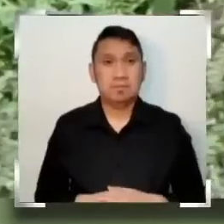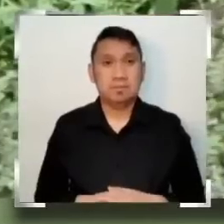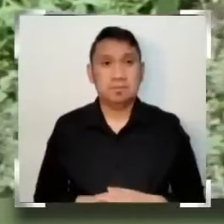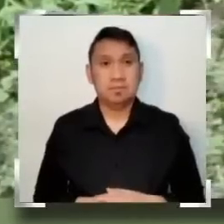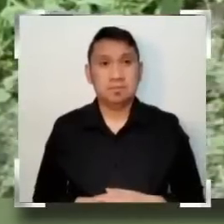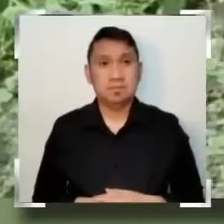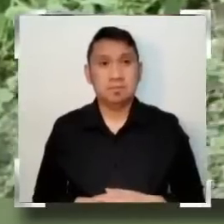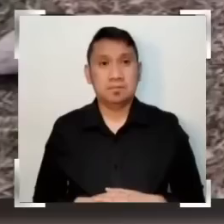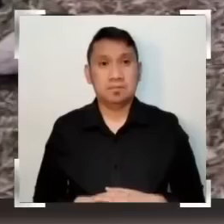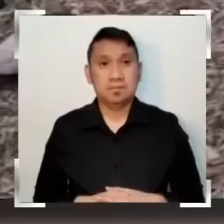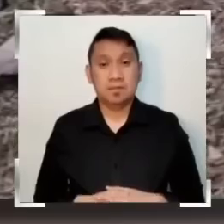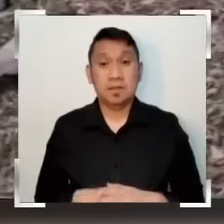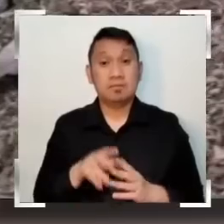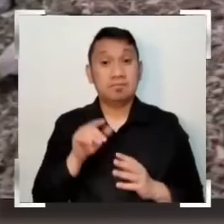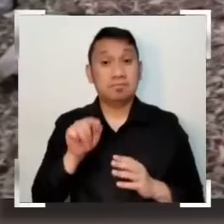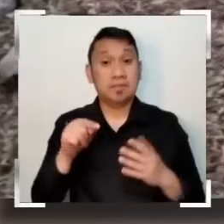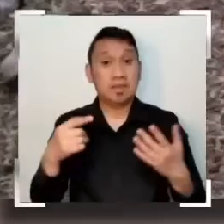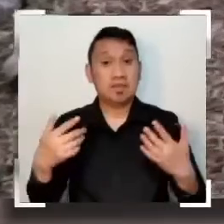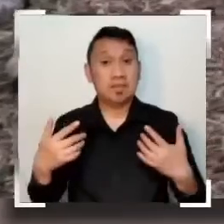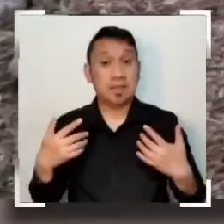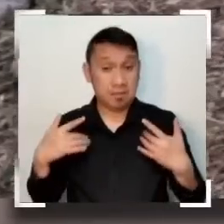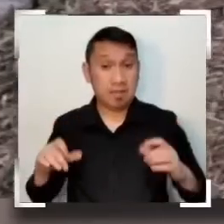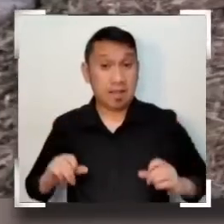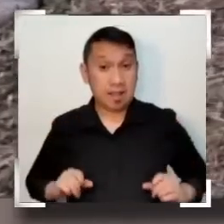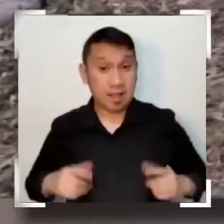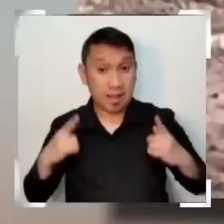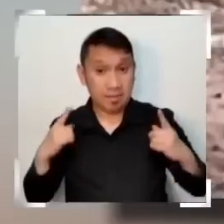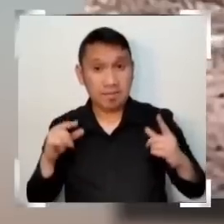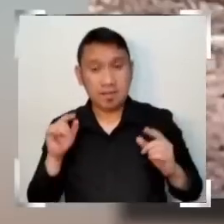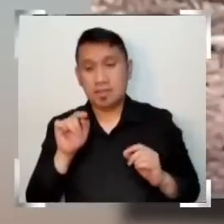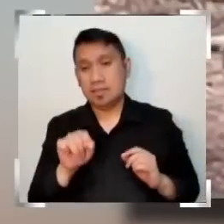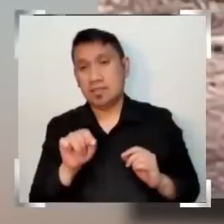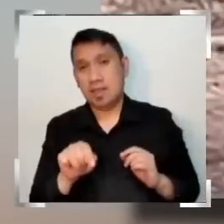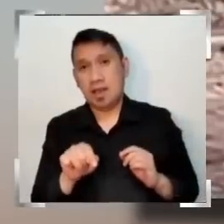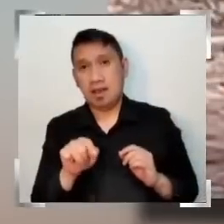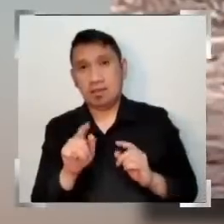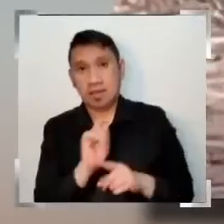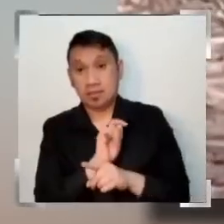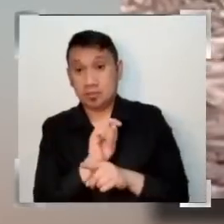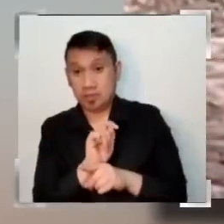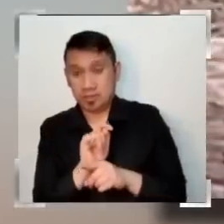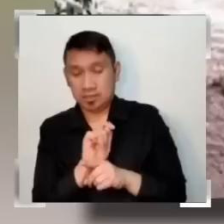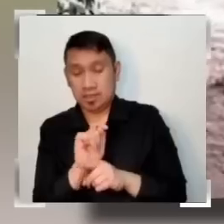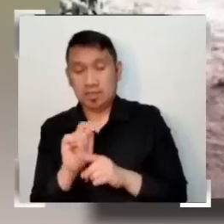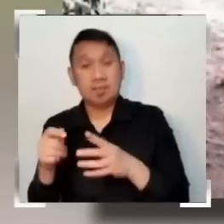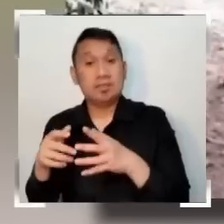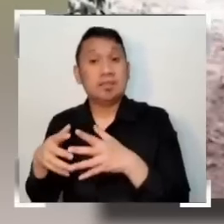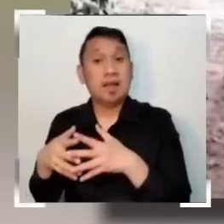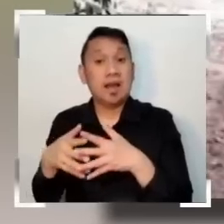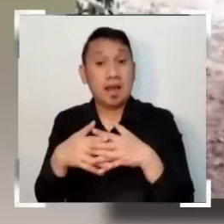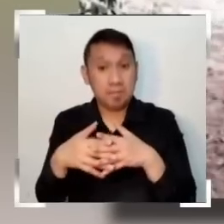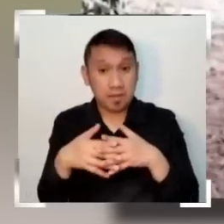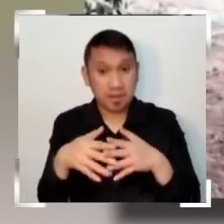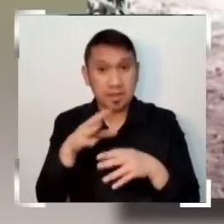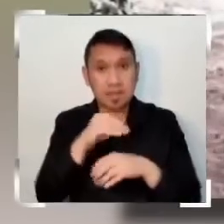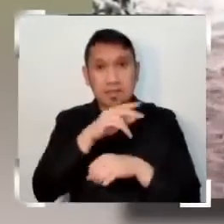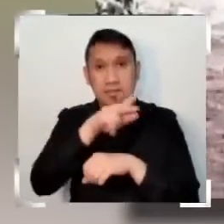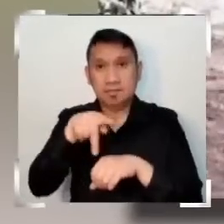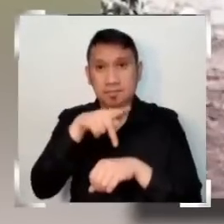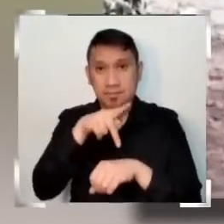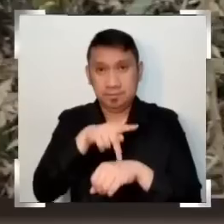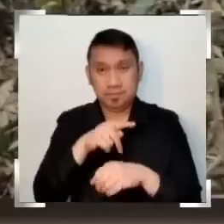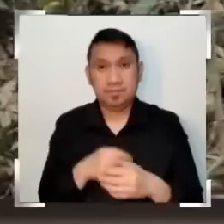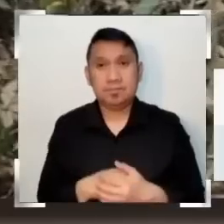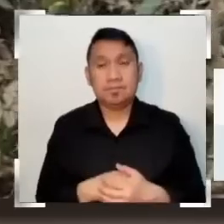Ito ang live fire exercise ng mga tropa ng Pilipinas at Amerika sa Camp Ernesto Rabina Air Base sa